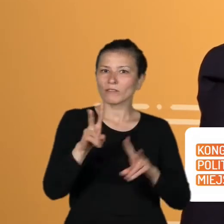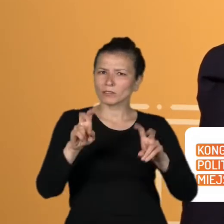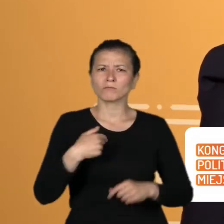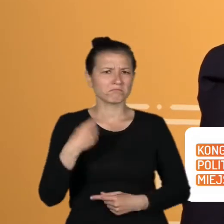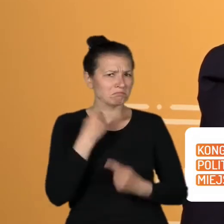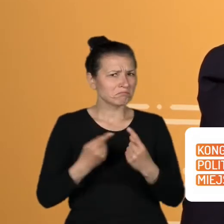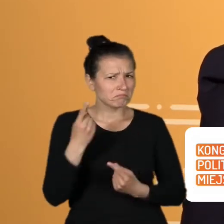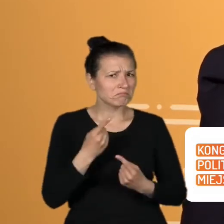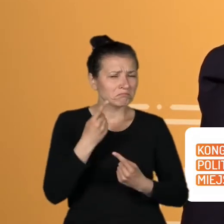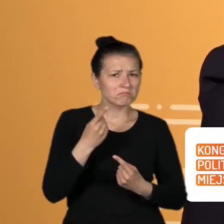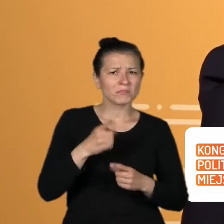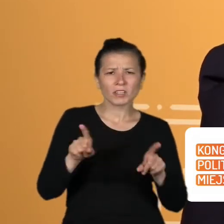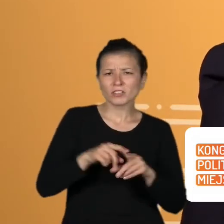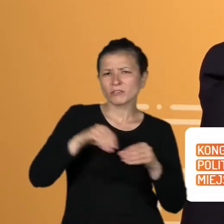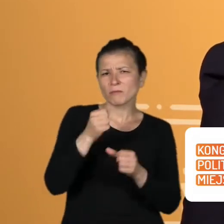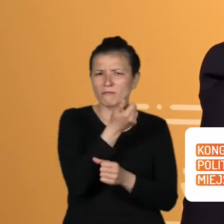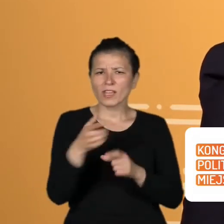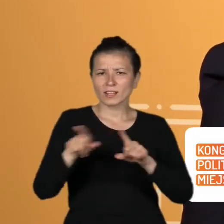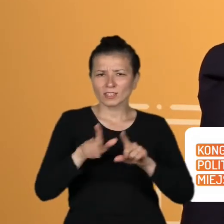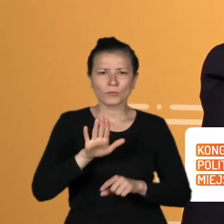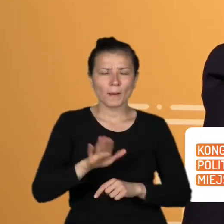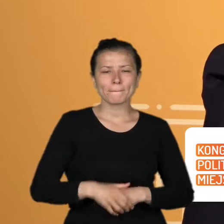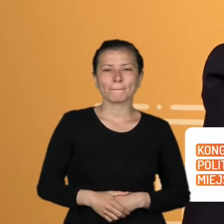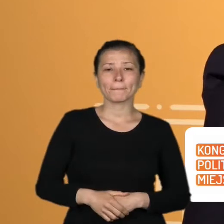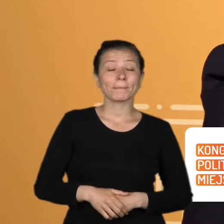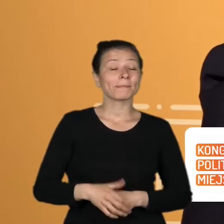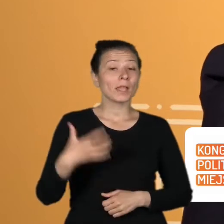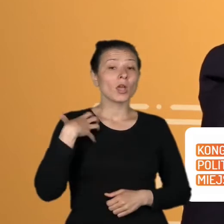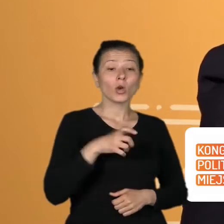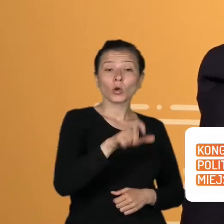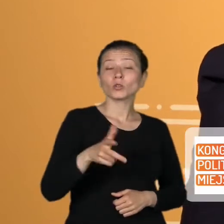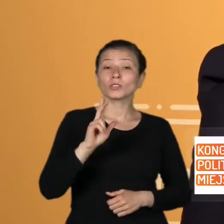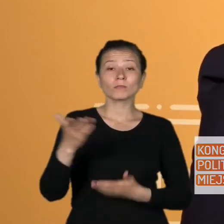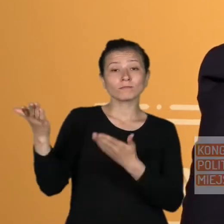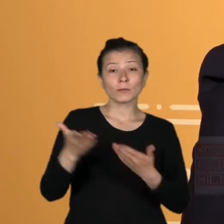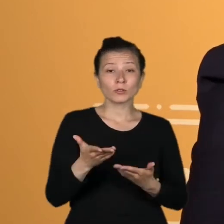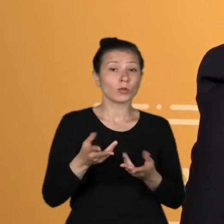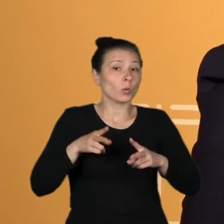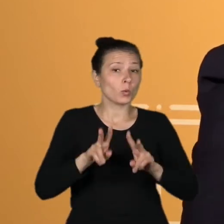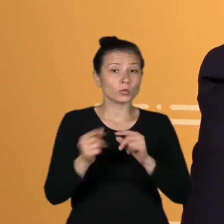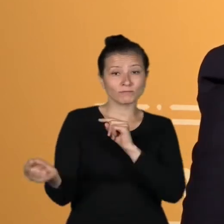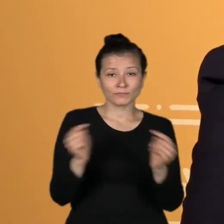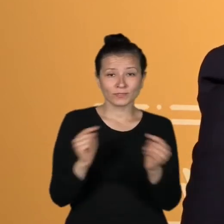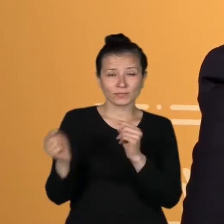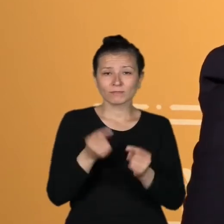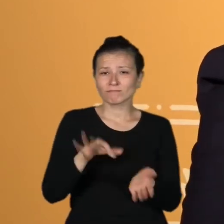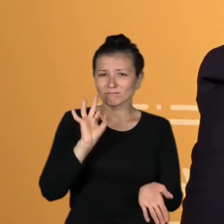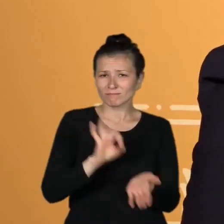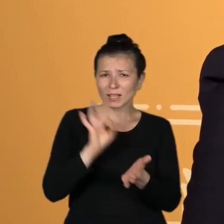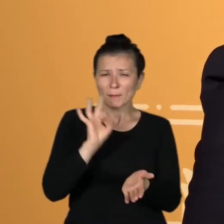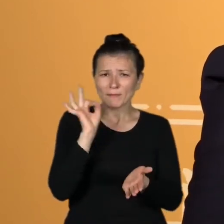że wieloznaczny. Goście, którzy są zaproszeni do udziału w sesji, na pewno wypełnią